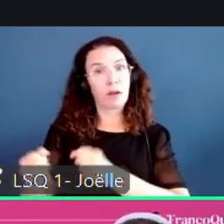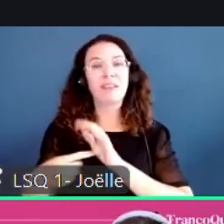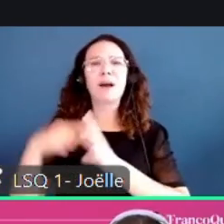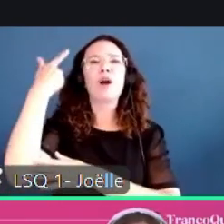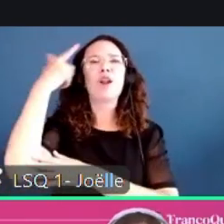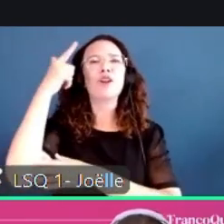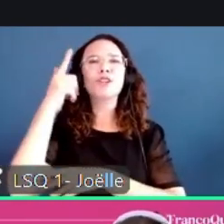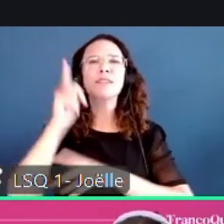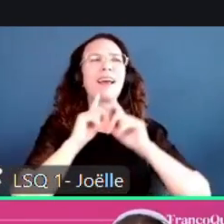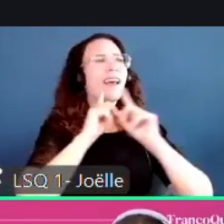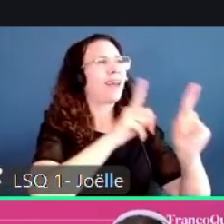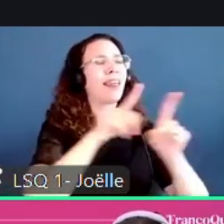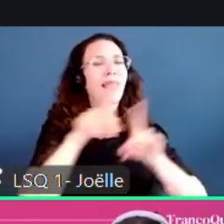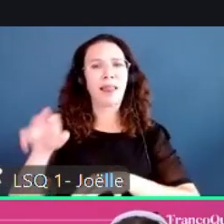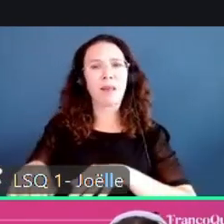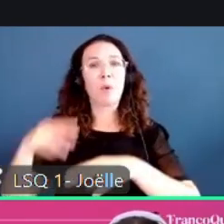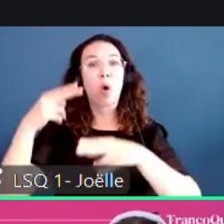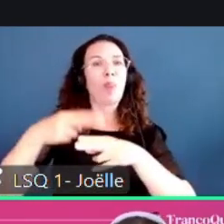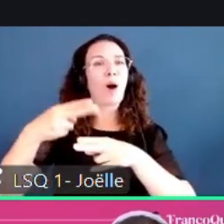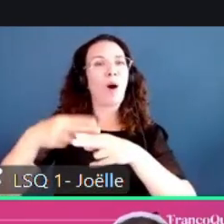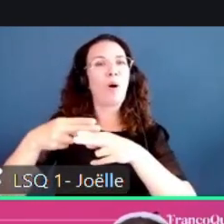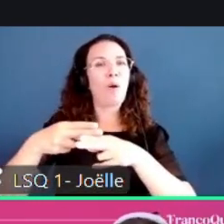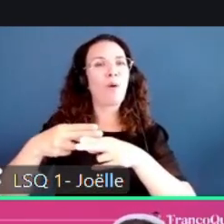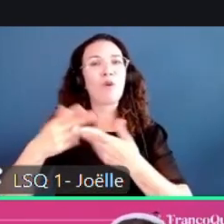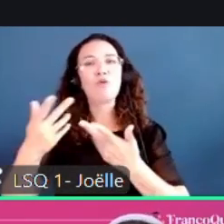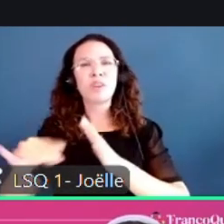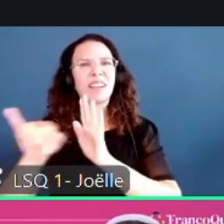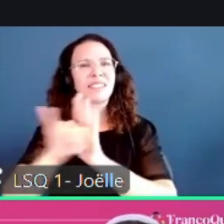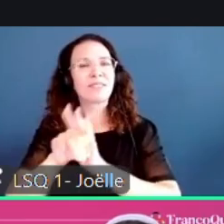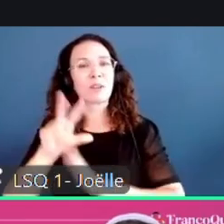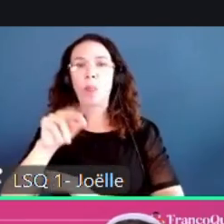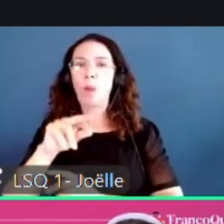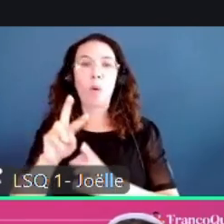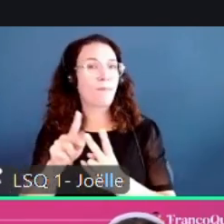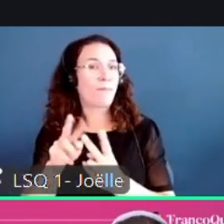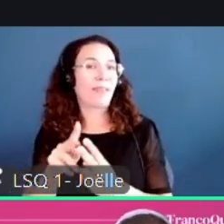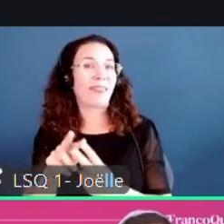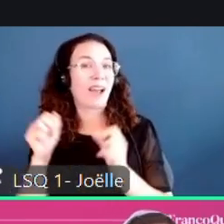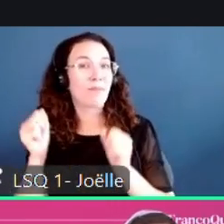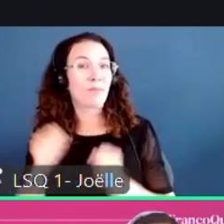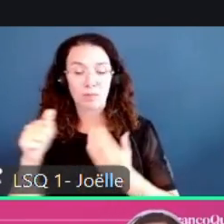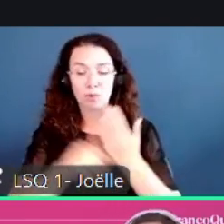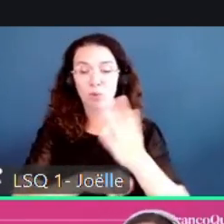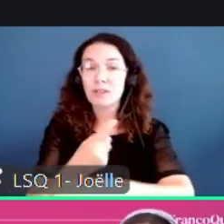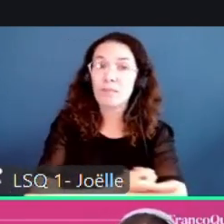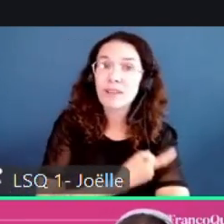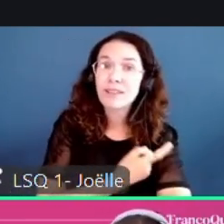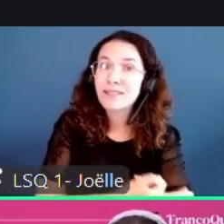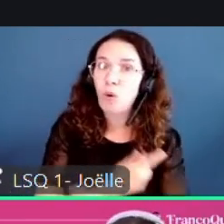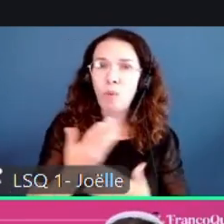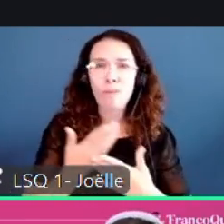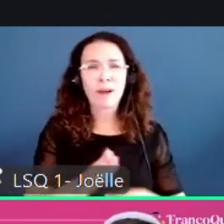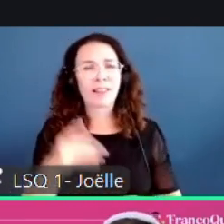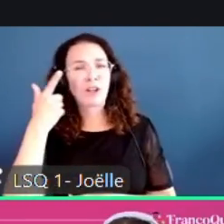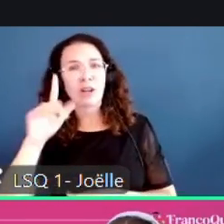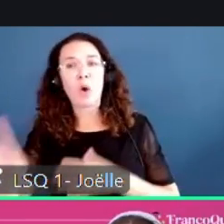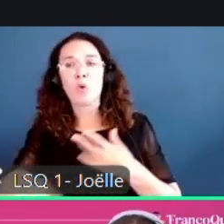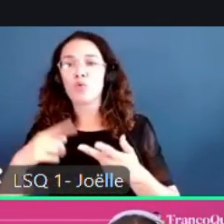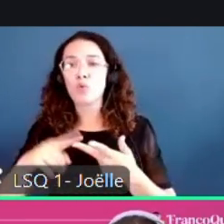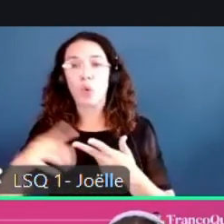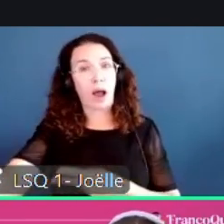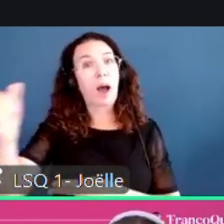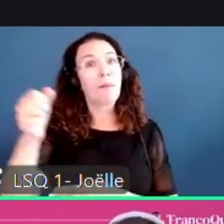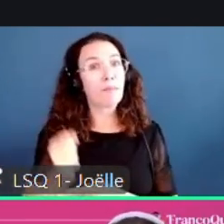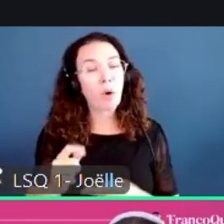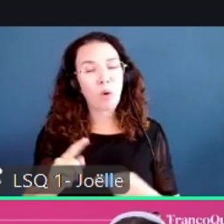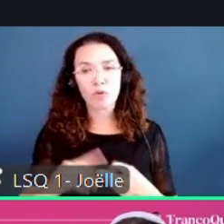qu'on achète sont inclusifs, permettent l'identification non binaire, par exemple, dans les dossiers médicaux. Euh, Ça peut être des politiques d'embauche,